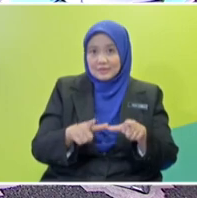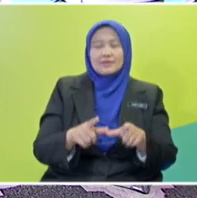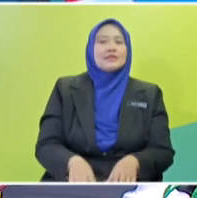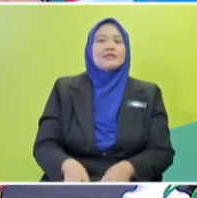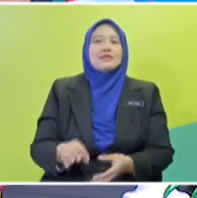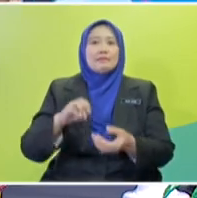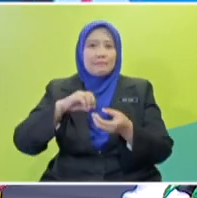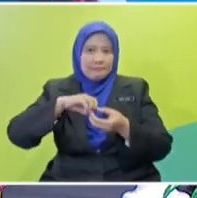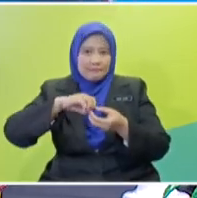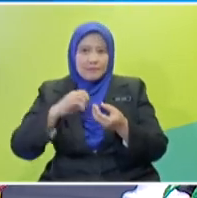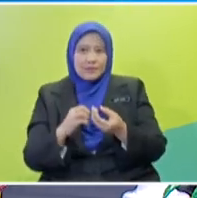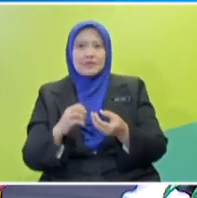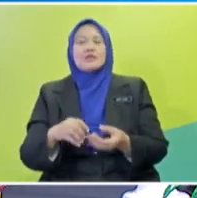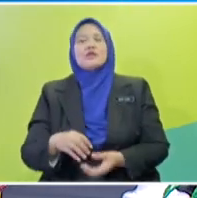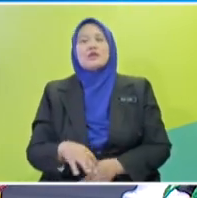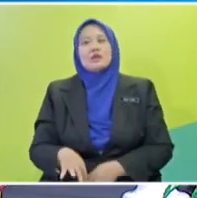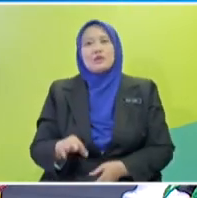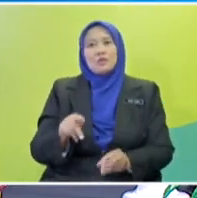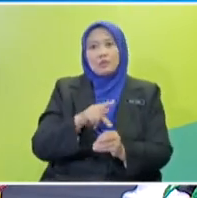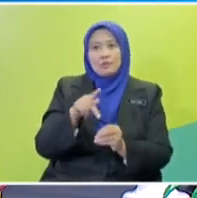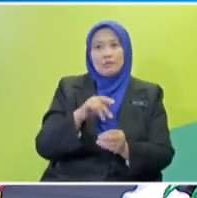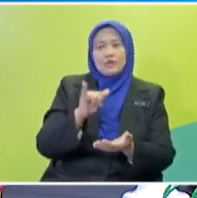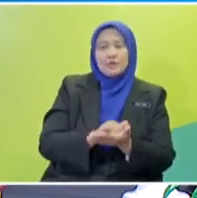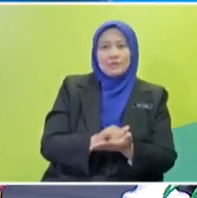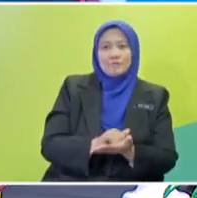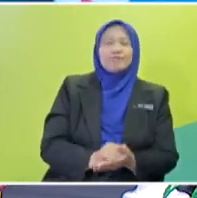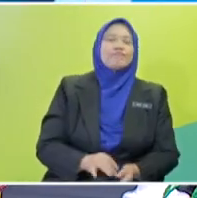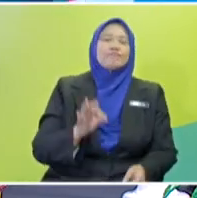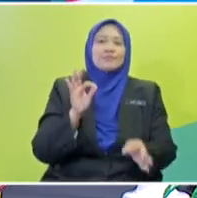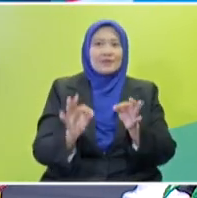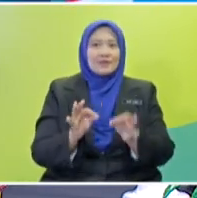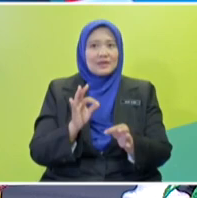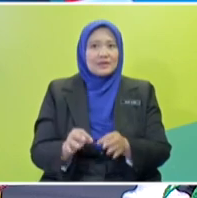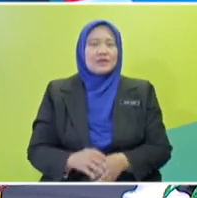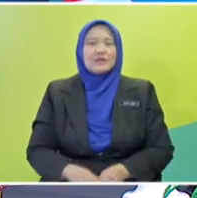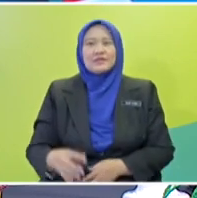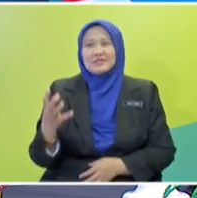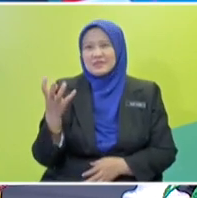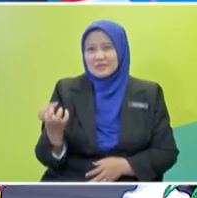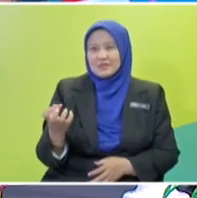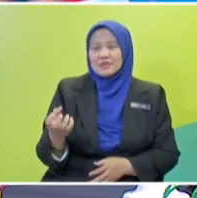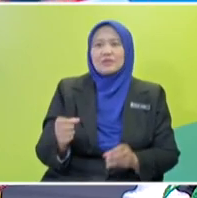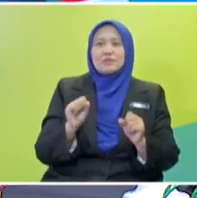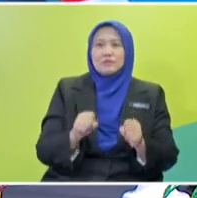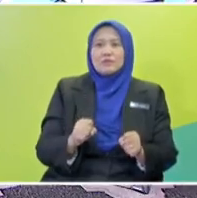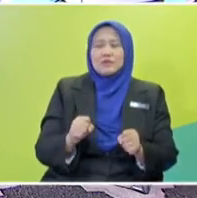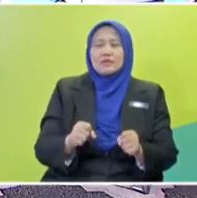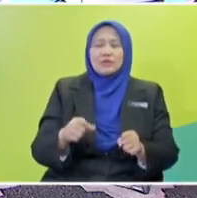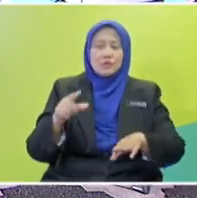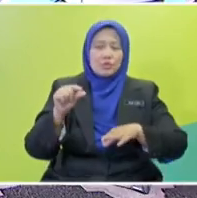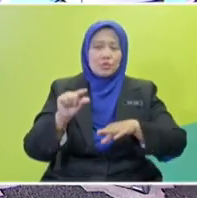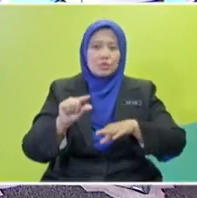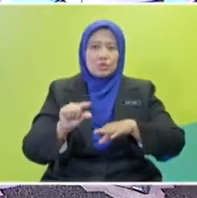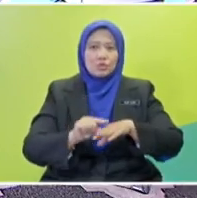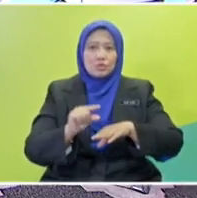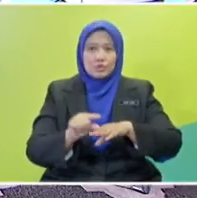bergantung pada pengisa tersebutlah kalau kasa mungkin gigi satu ke atas ini pun kita ada berbagai